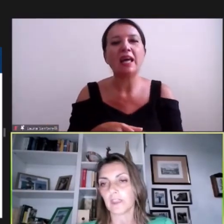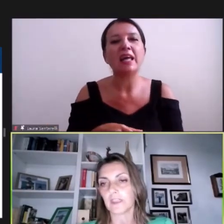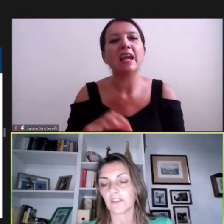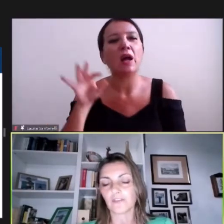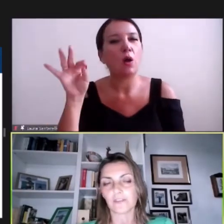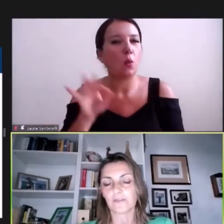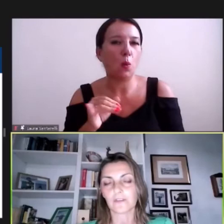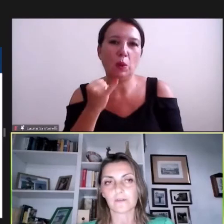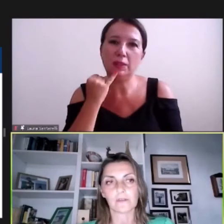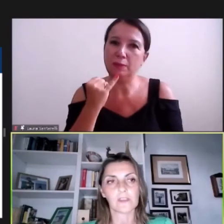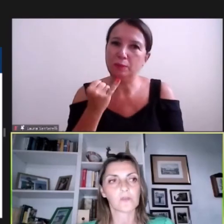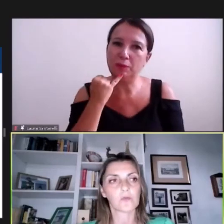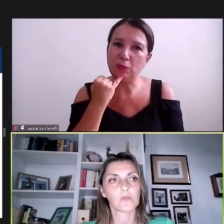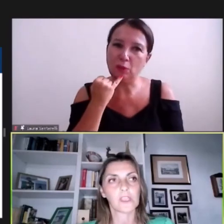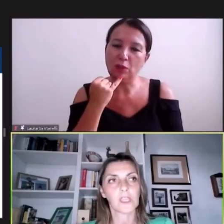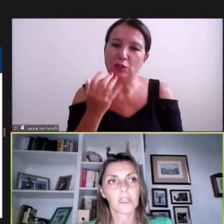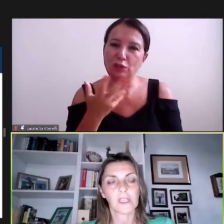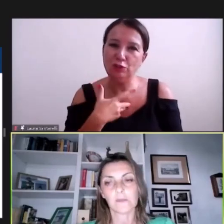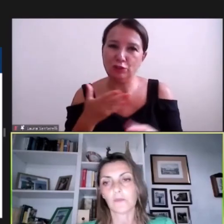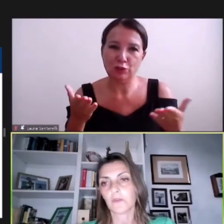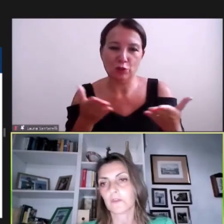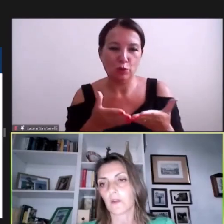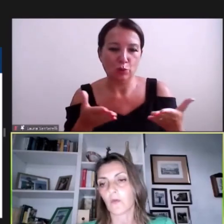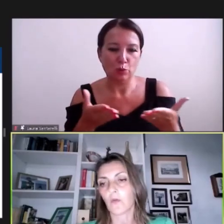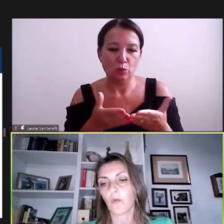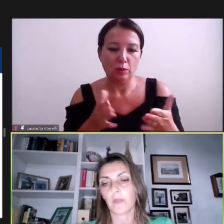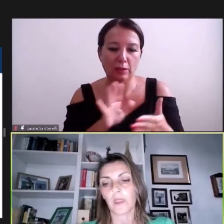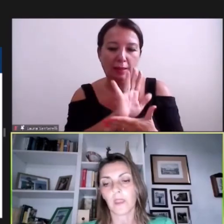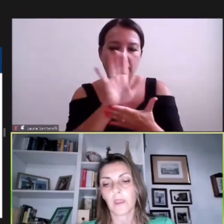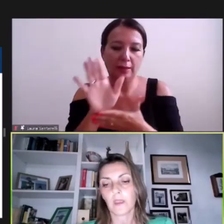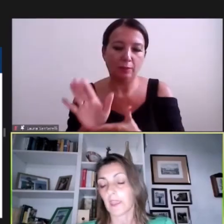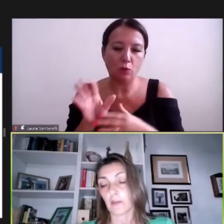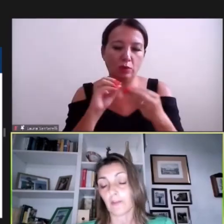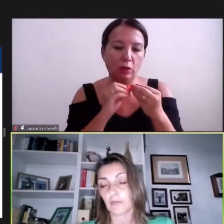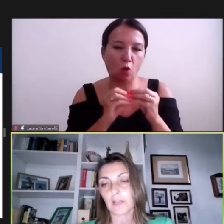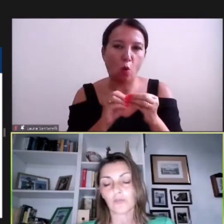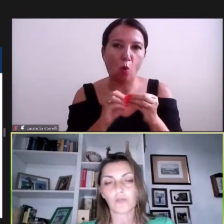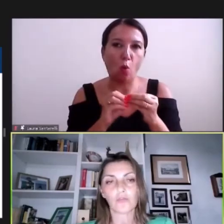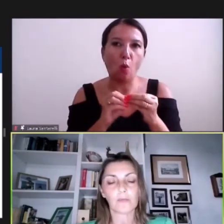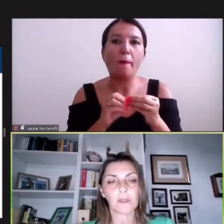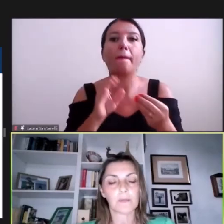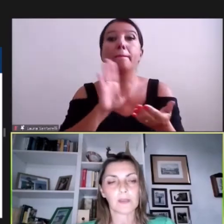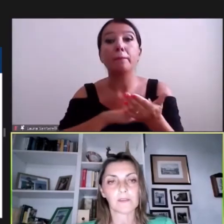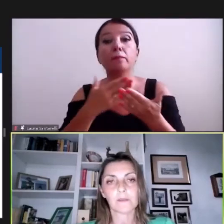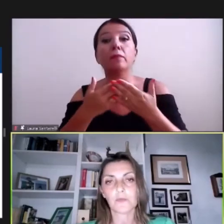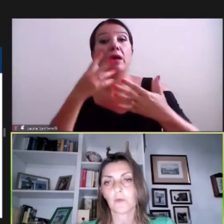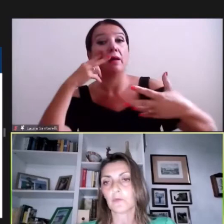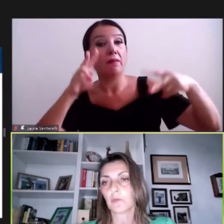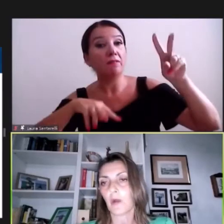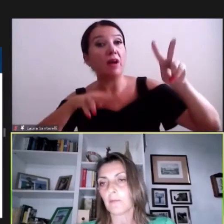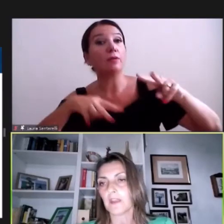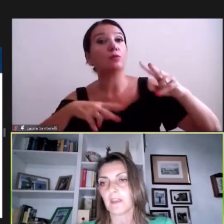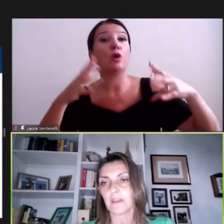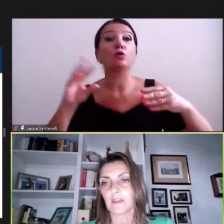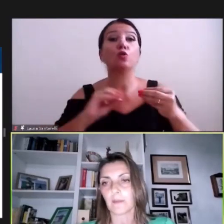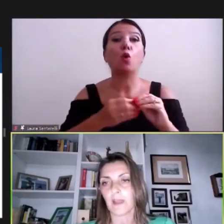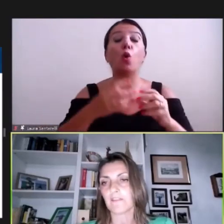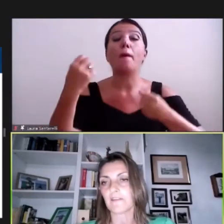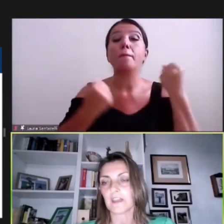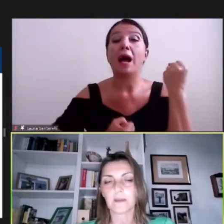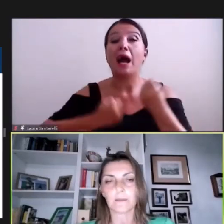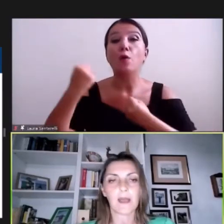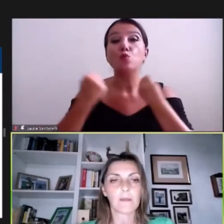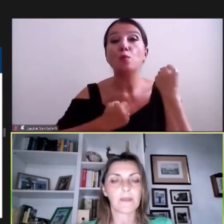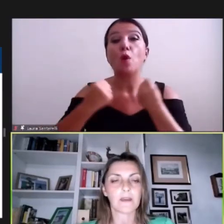loro vita. Ci sono degli studi che dimostrano che hanno valutato come, ad esempio, un'automobile